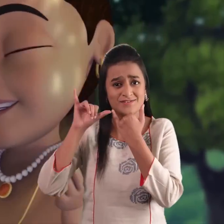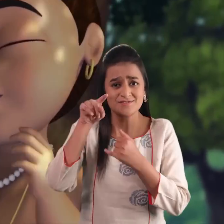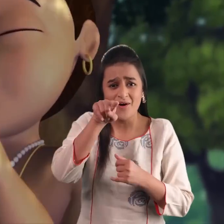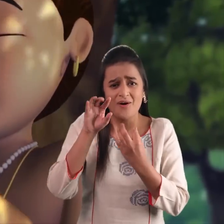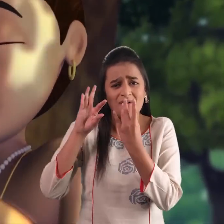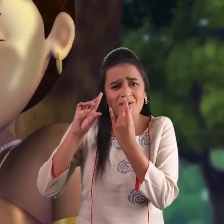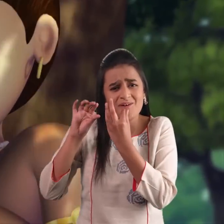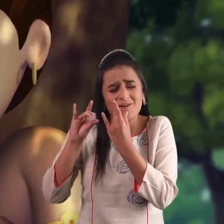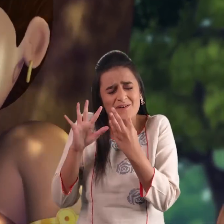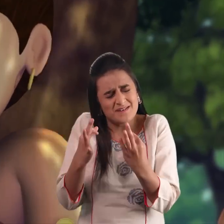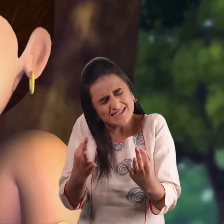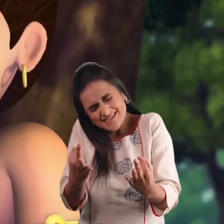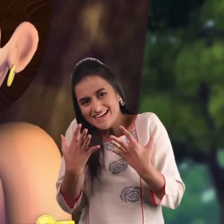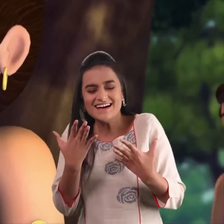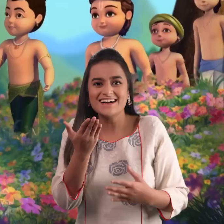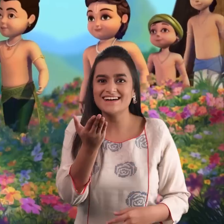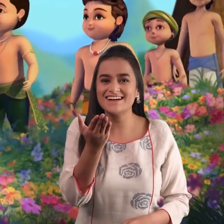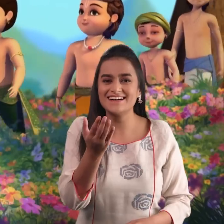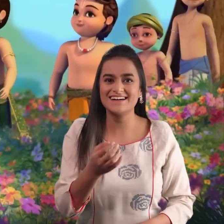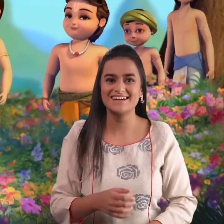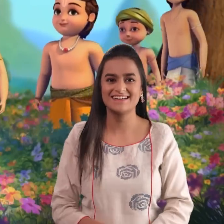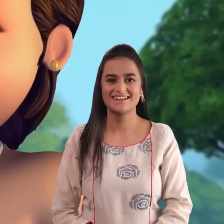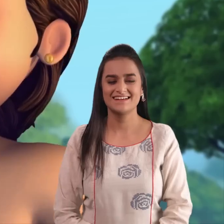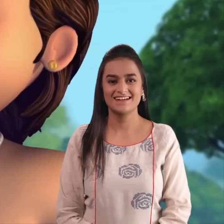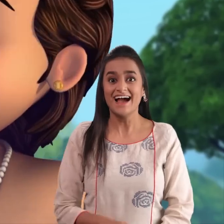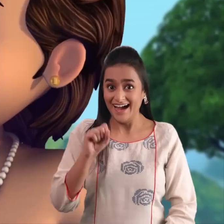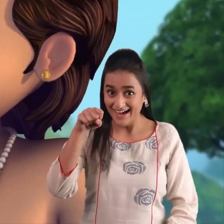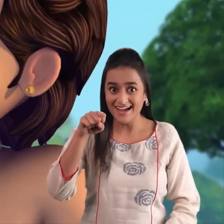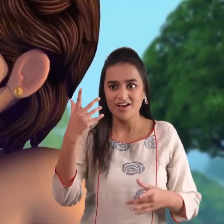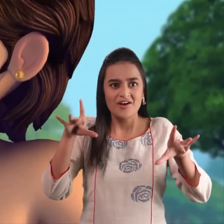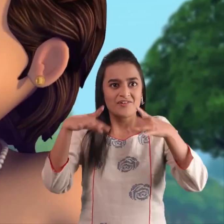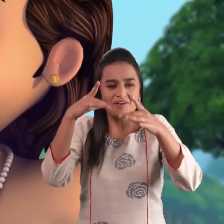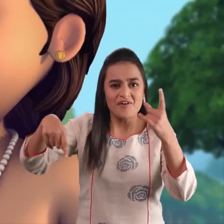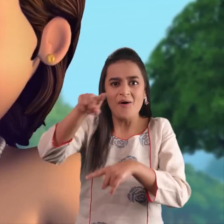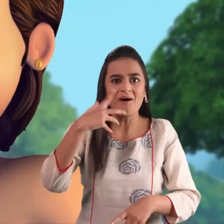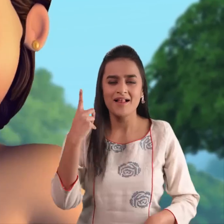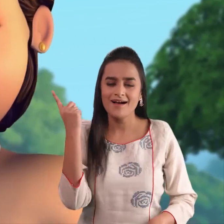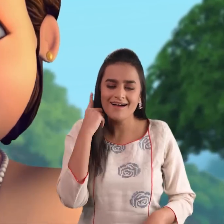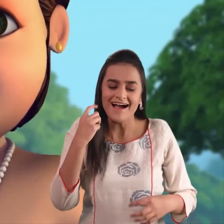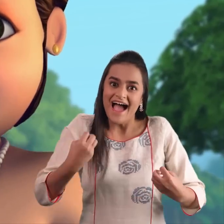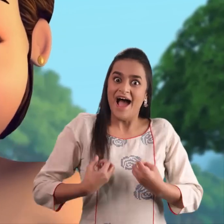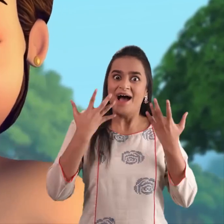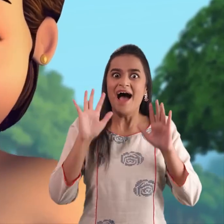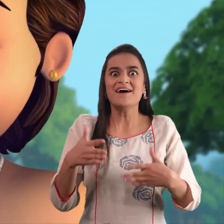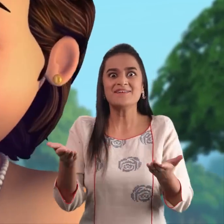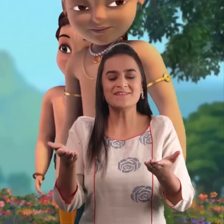तुम्हारी बांसुरी कितनी सुरीली और मधुर है कृष्णा। हाँ, ये पेड़ भी इसे सुनकर प्रसन्न